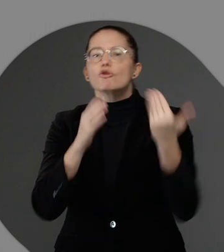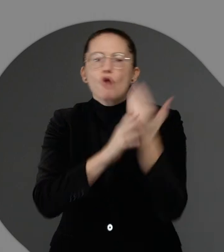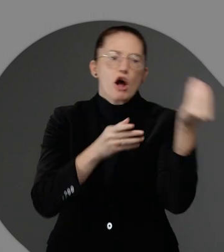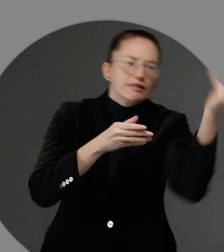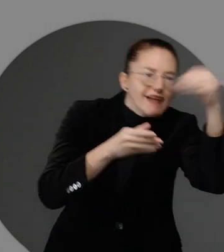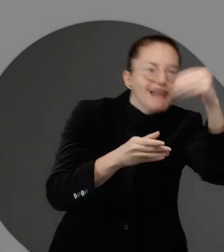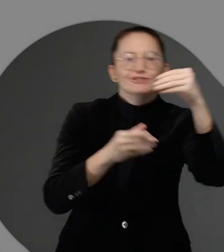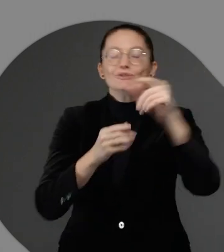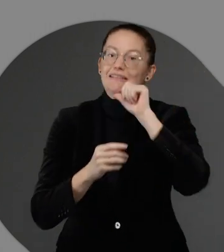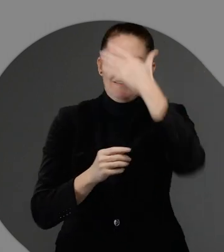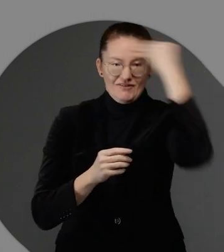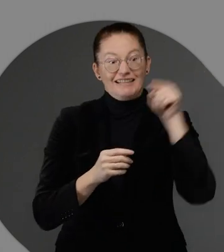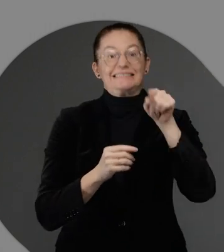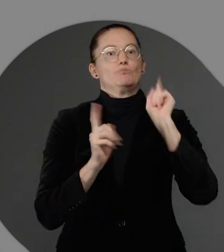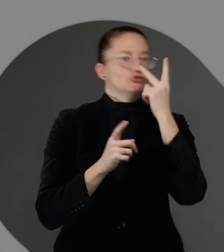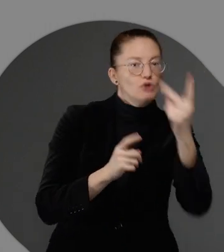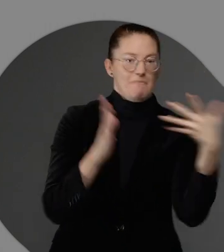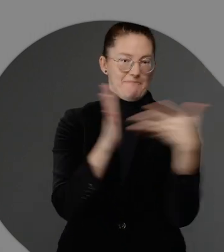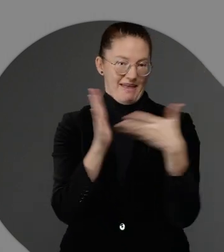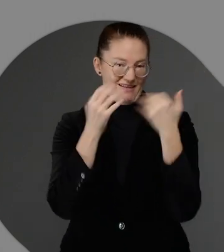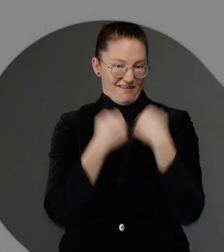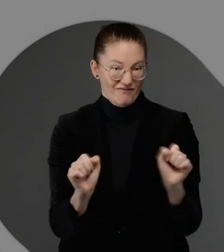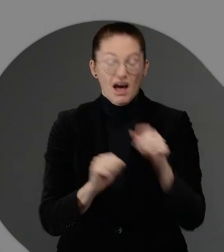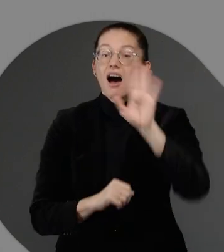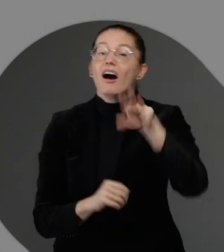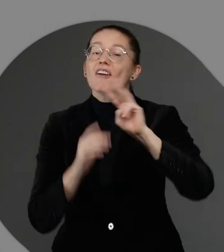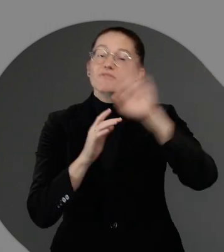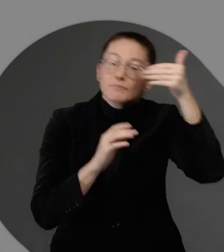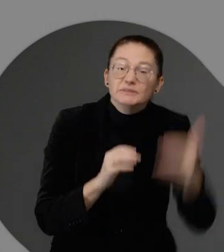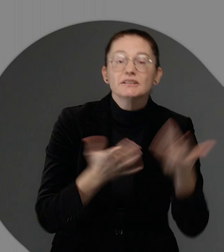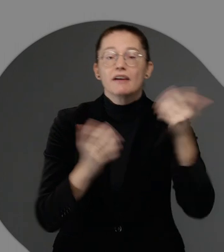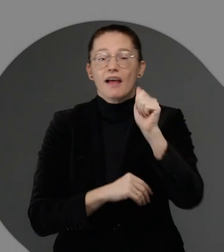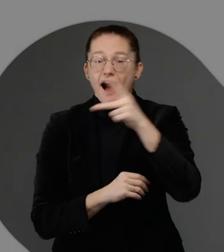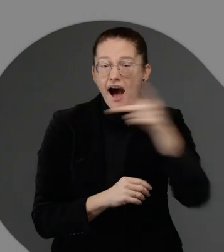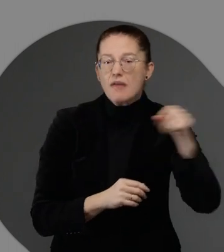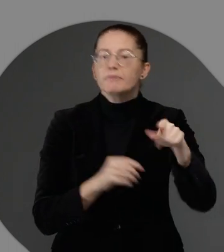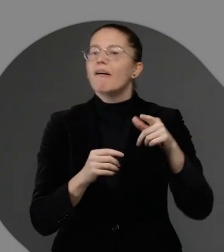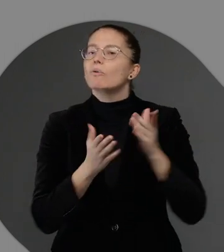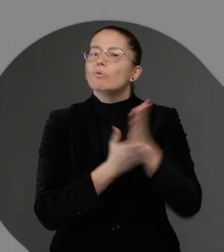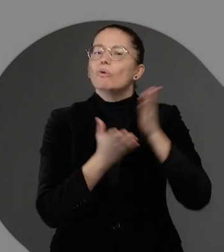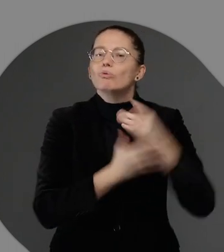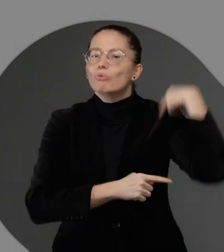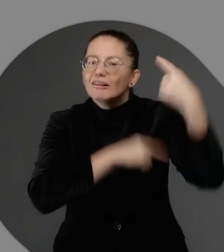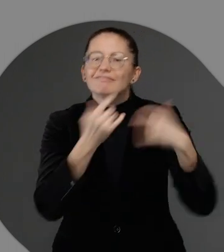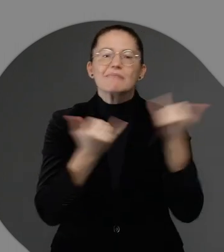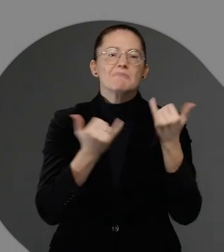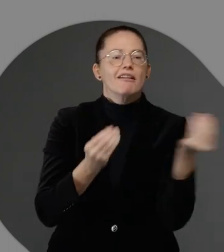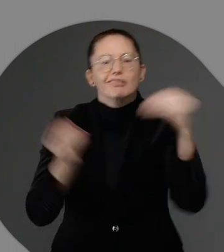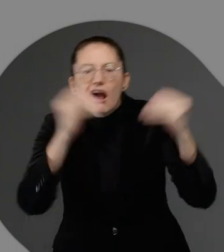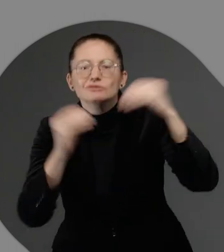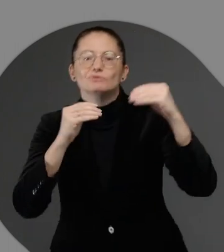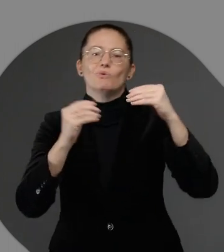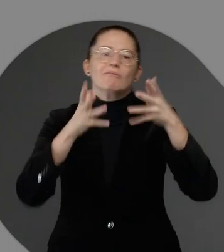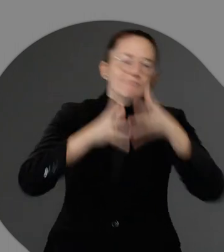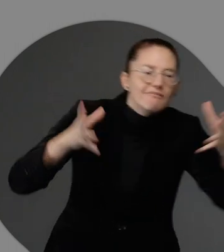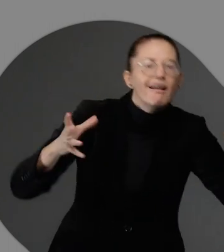auf die Barrierefreiheit. Viele Websites und Applikationen werden im Laufe Ihres Lebens immer wieder überarbeitet und um neue Features und